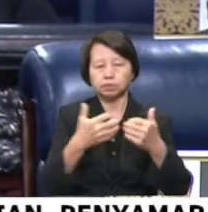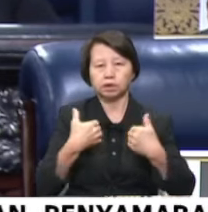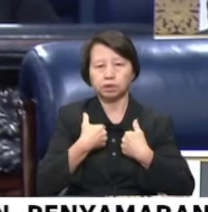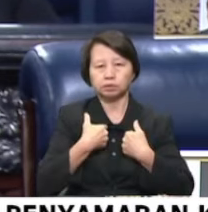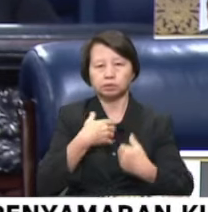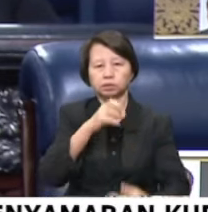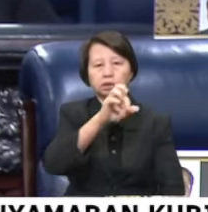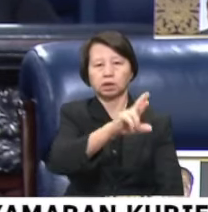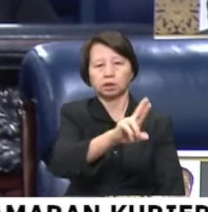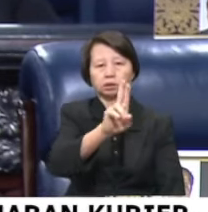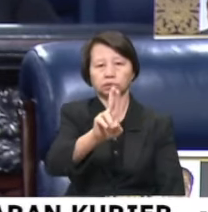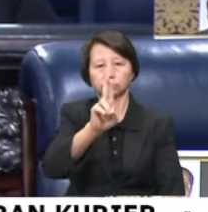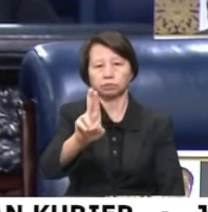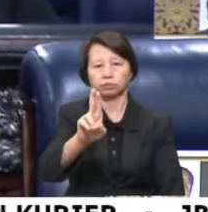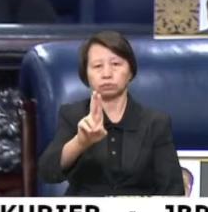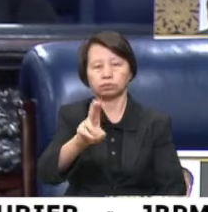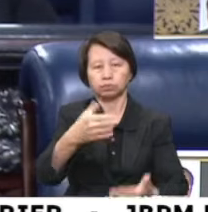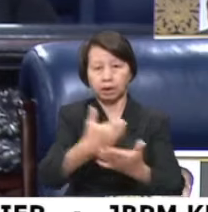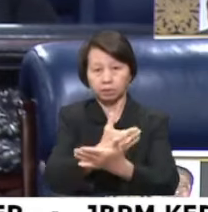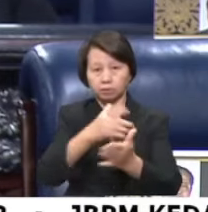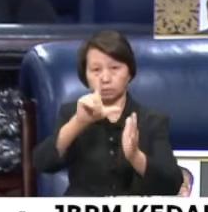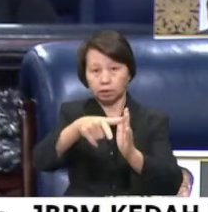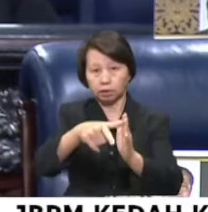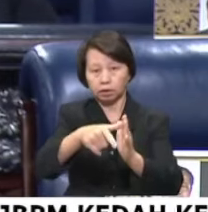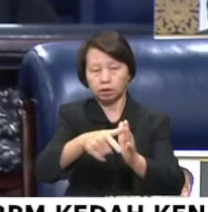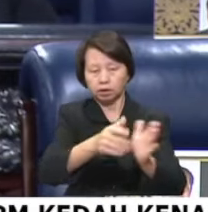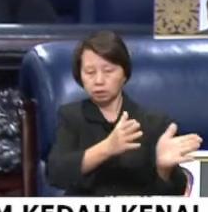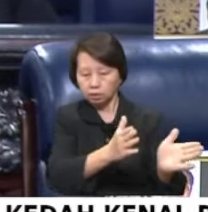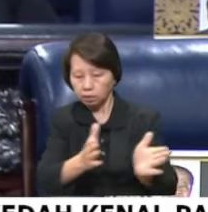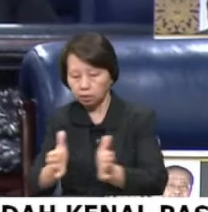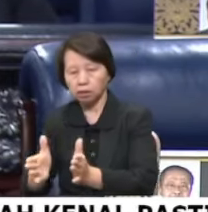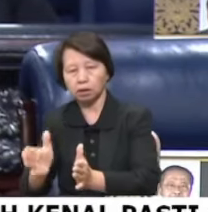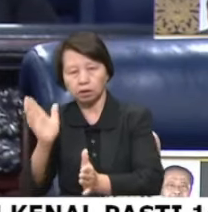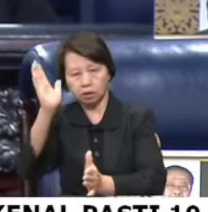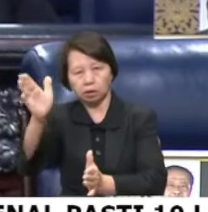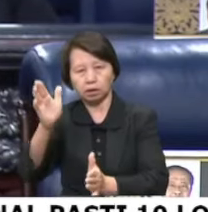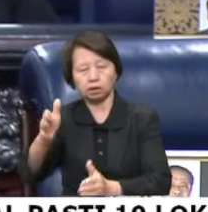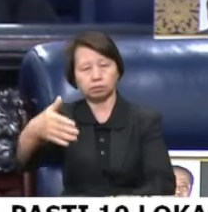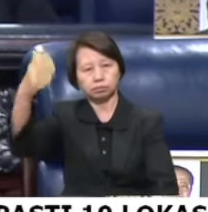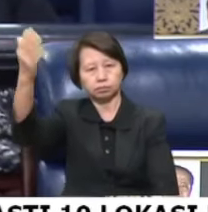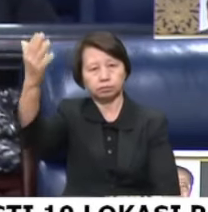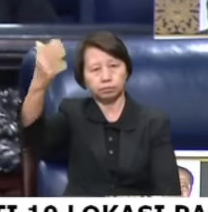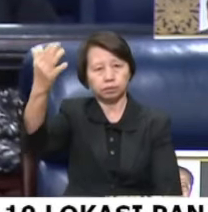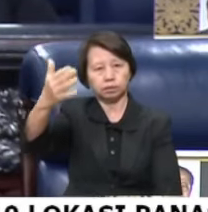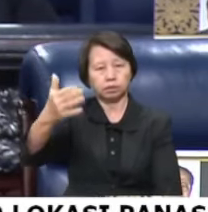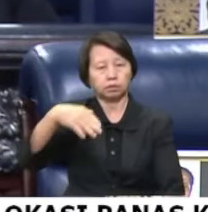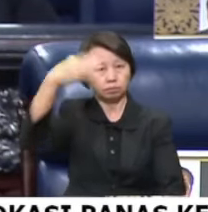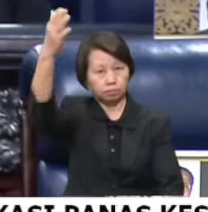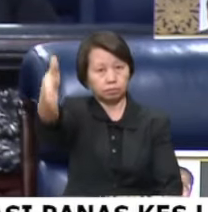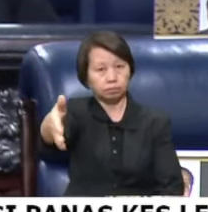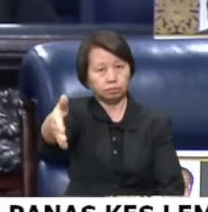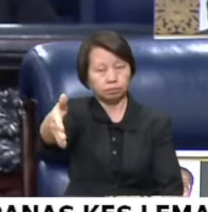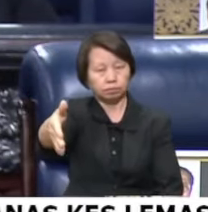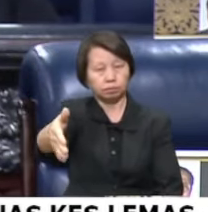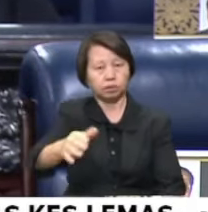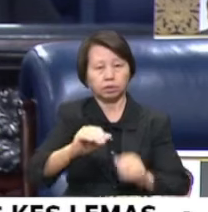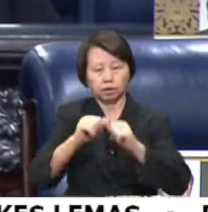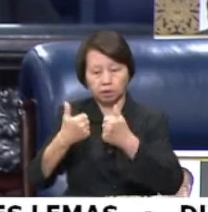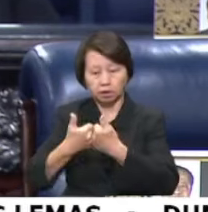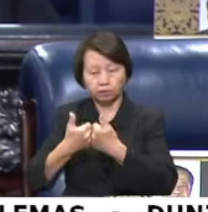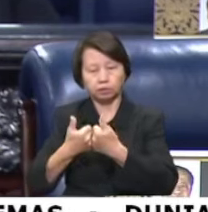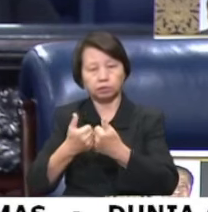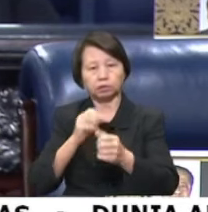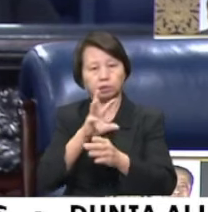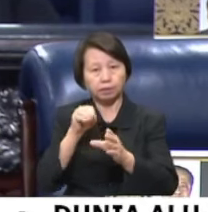rang undang-undang ini, maka penjelasan akan lebih tersusun dan kita jangka akan bentang pada sesi akan datang. Agensi yang terlibat